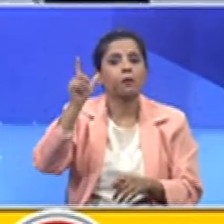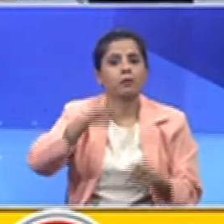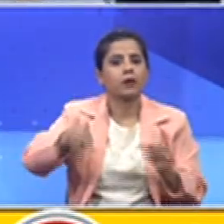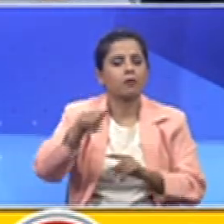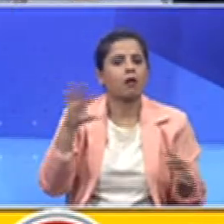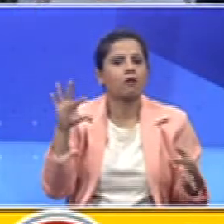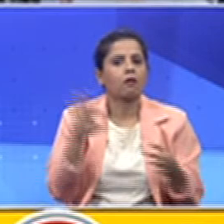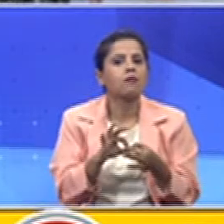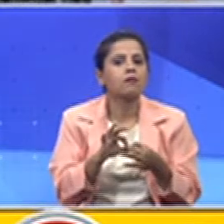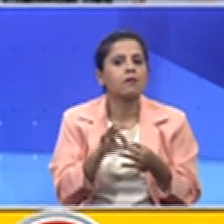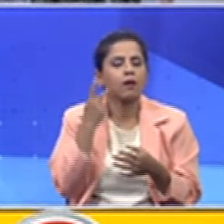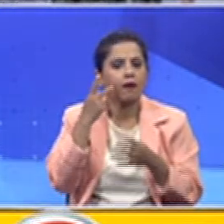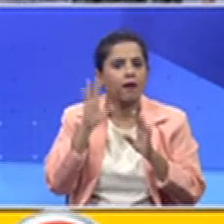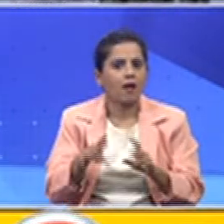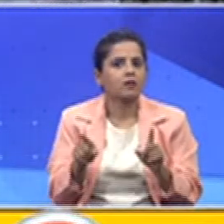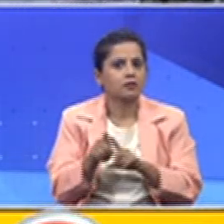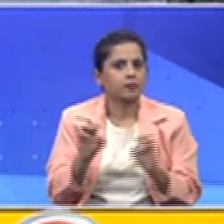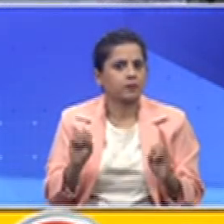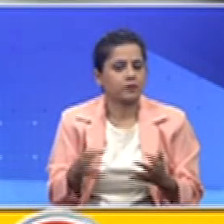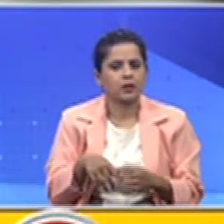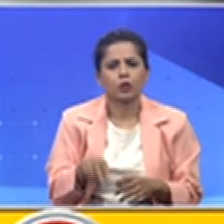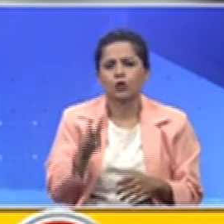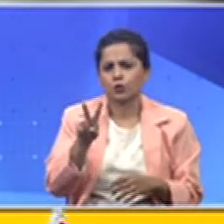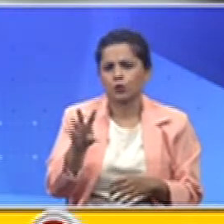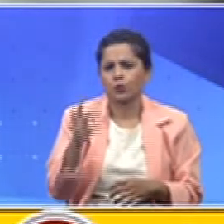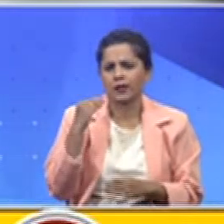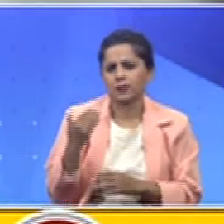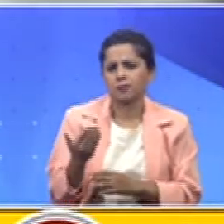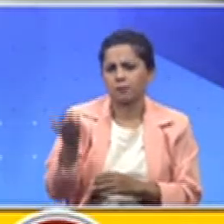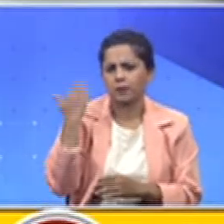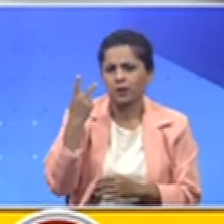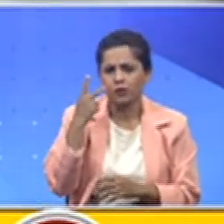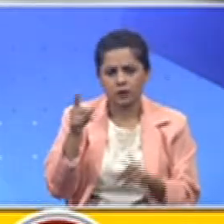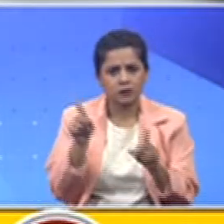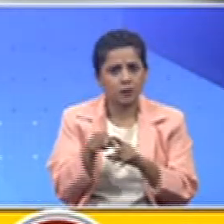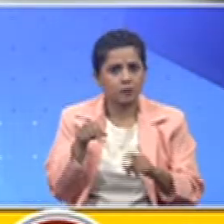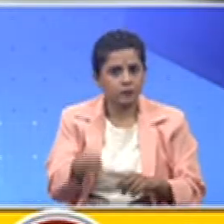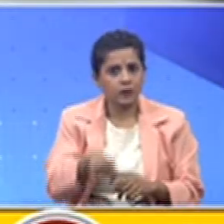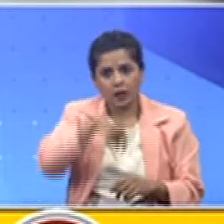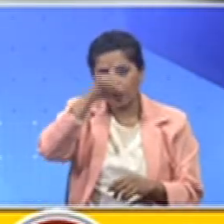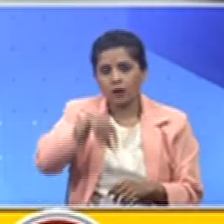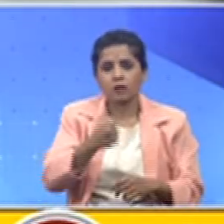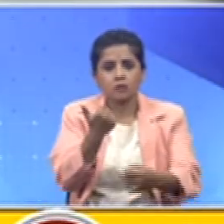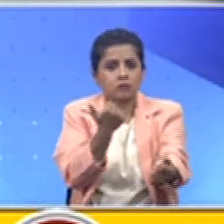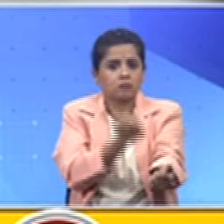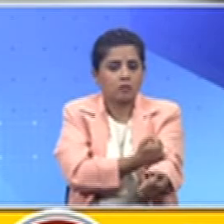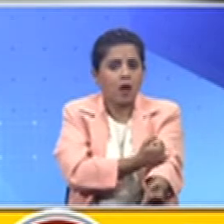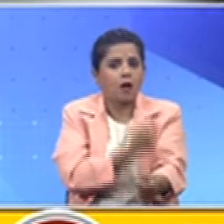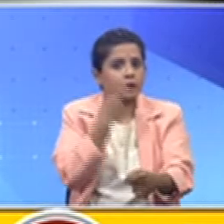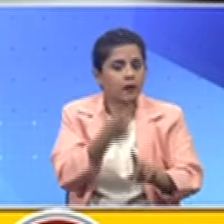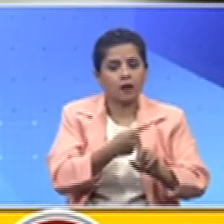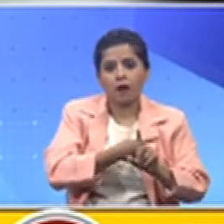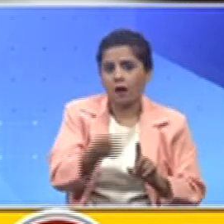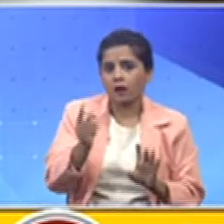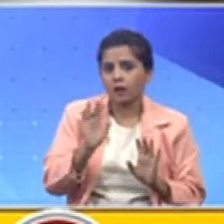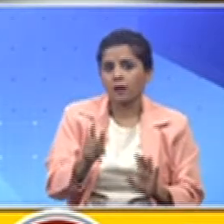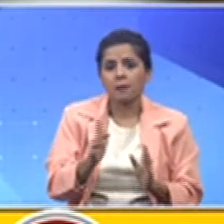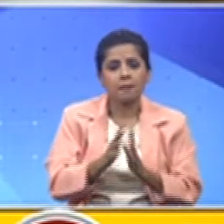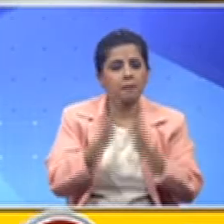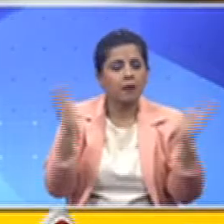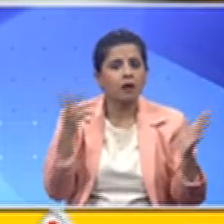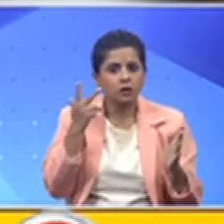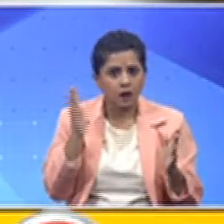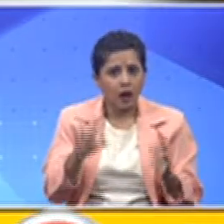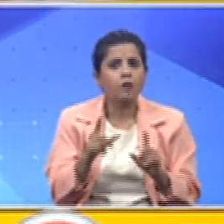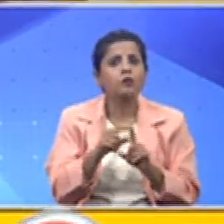जोड़ा गया है। 2 हफ्ते पहले ही भारत ने ड्रग्स के खिलाफ बहुत बड़ी